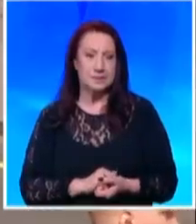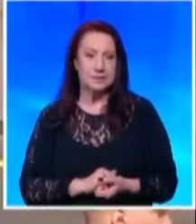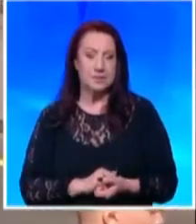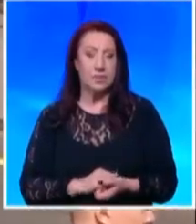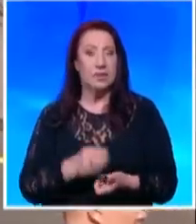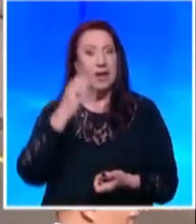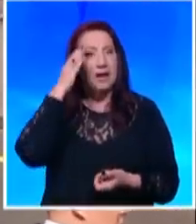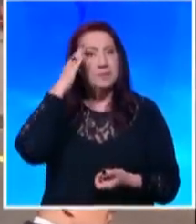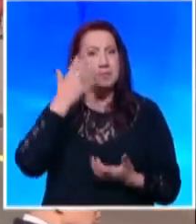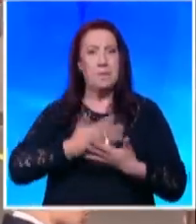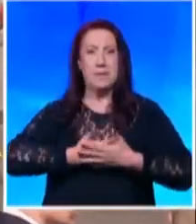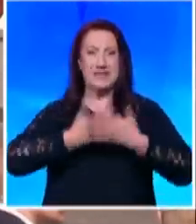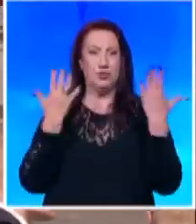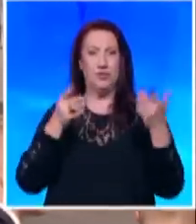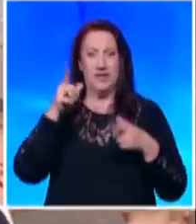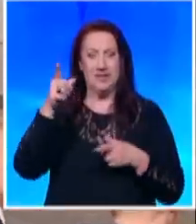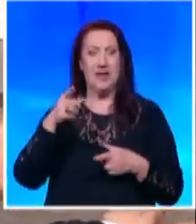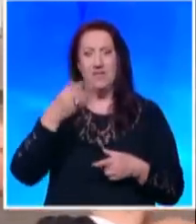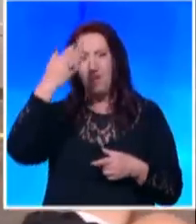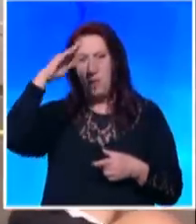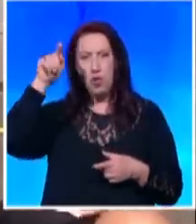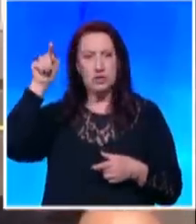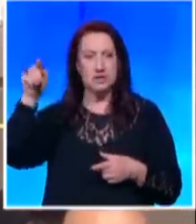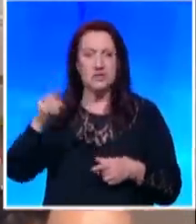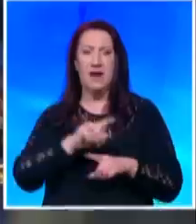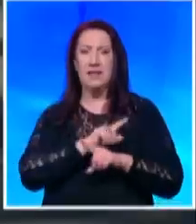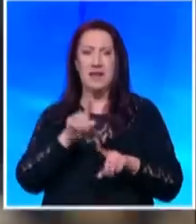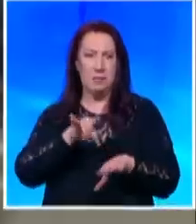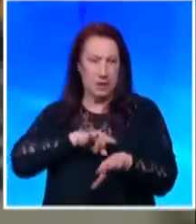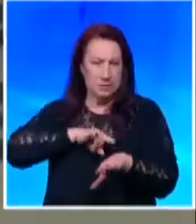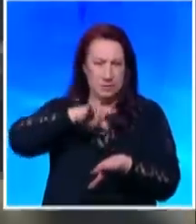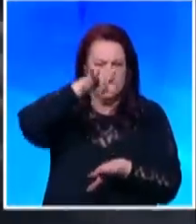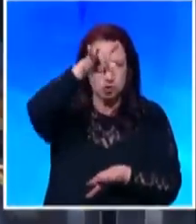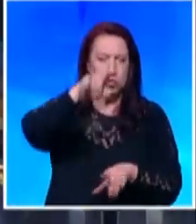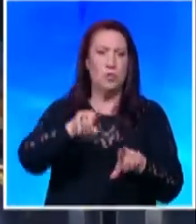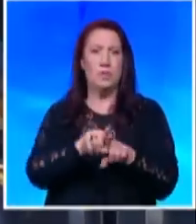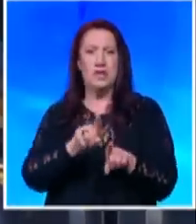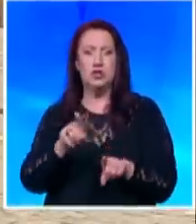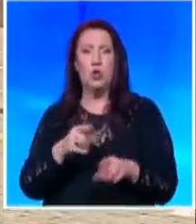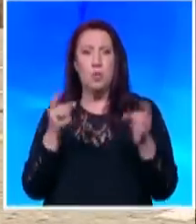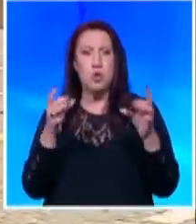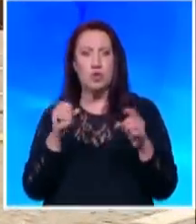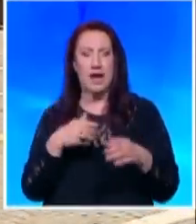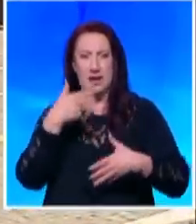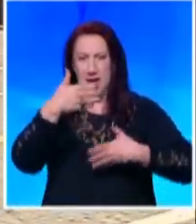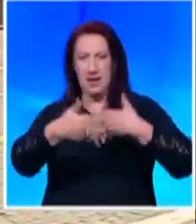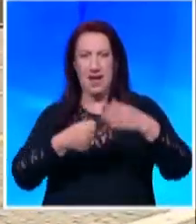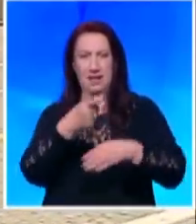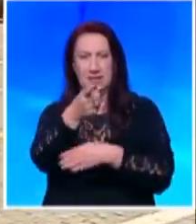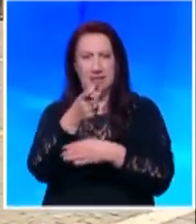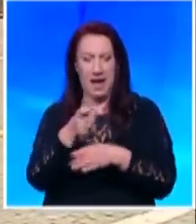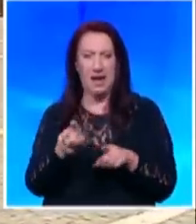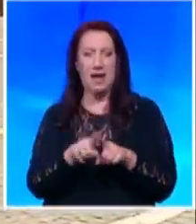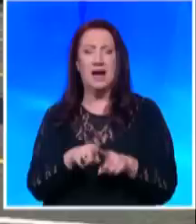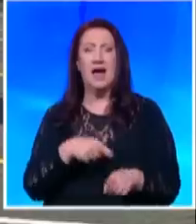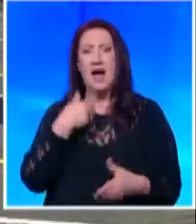Честванията в Москва преминаха без традиционното авиошоу и шествието на модерни танкове, както и с кратка реч на президента. Владимир